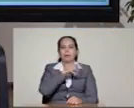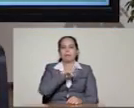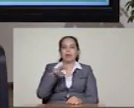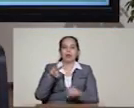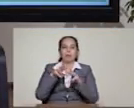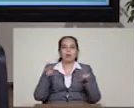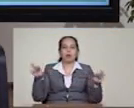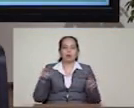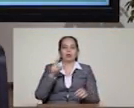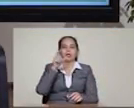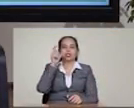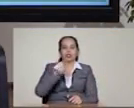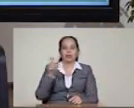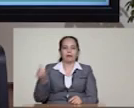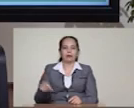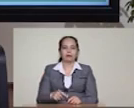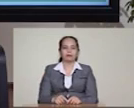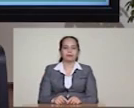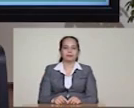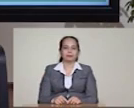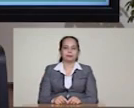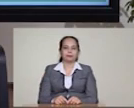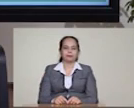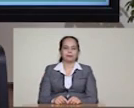миллиона человек.